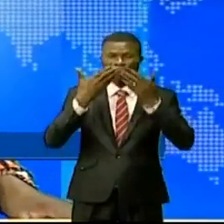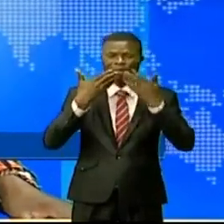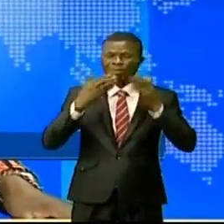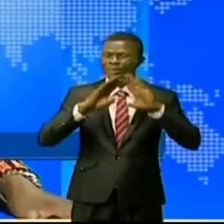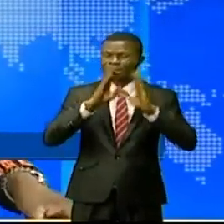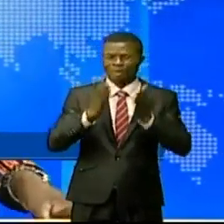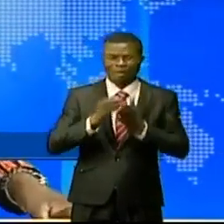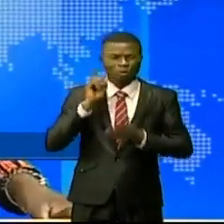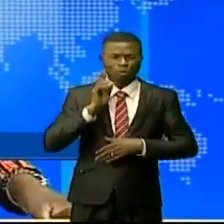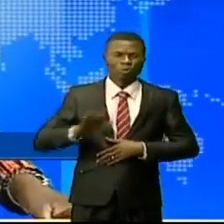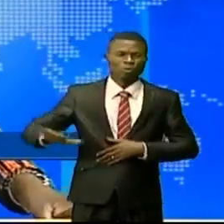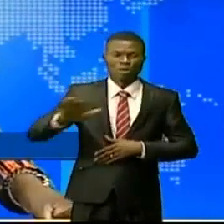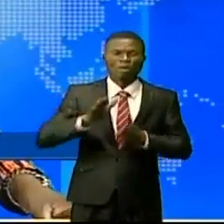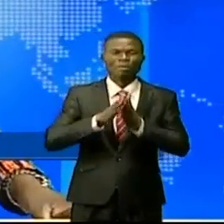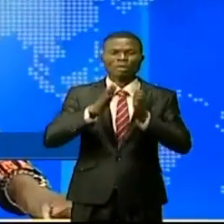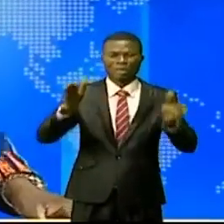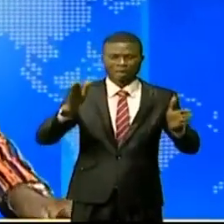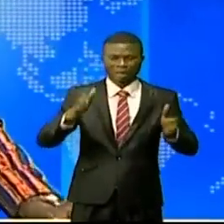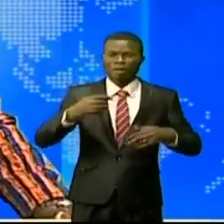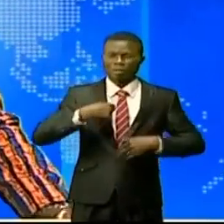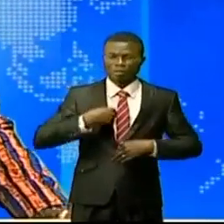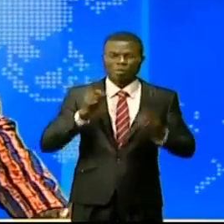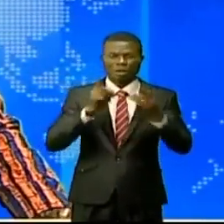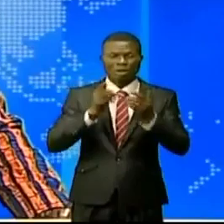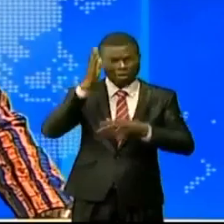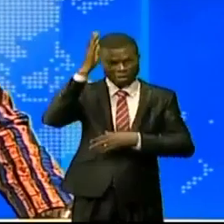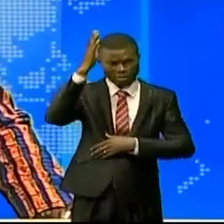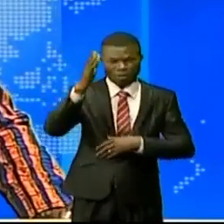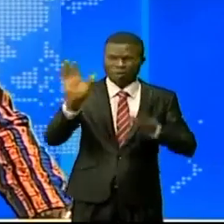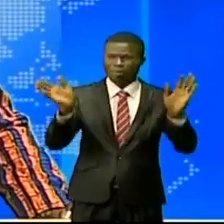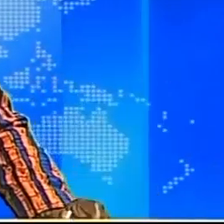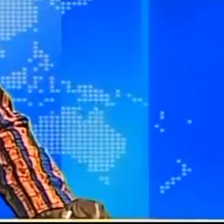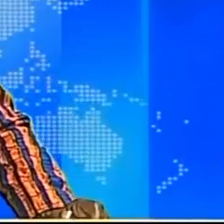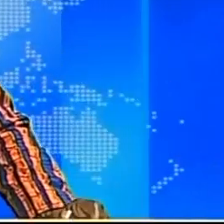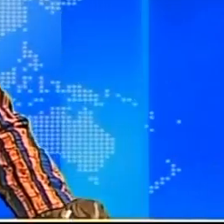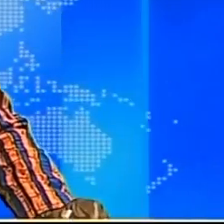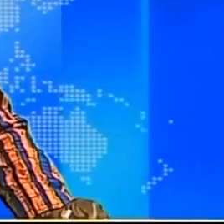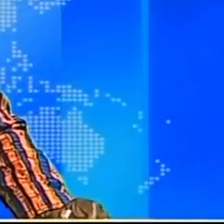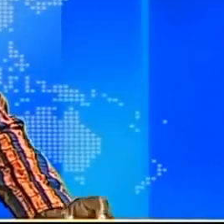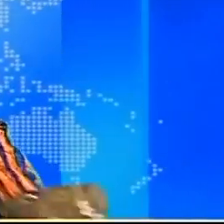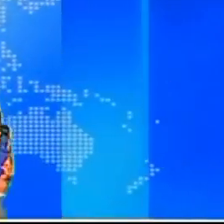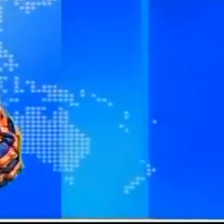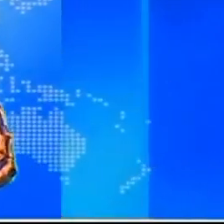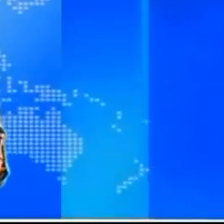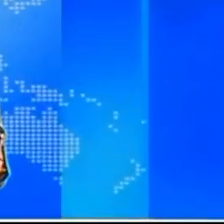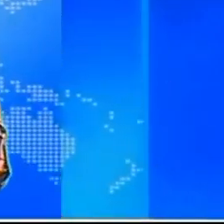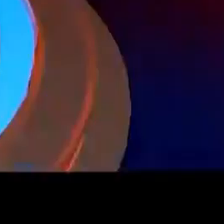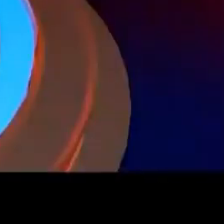édition d'information. Moi, je vous retrouve demain à la même heure. D'ici là, portez-vous bien. Au revoir.